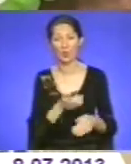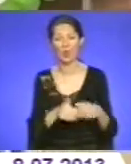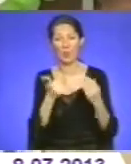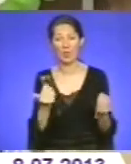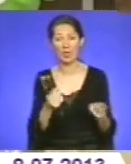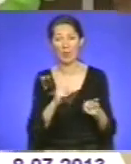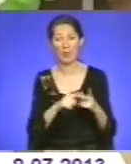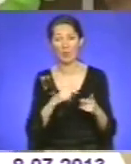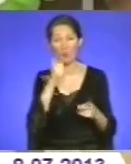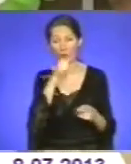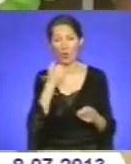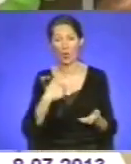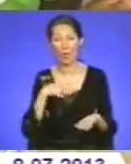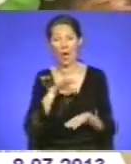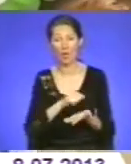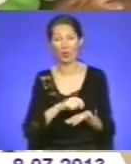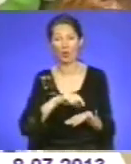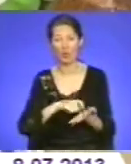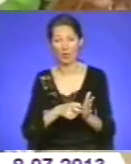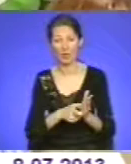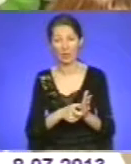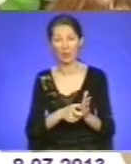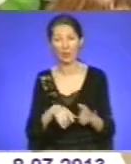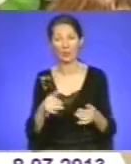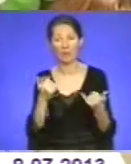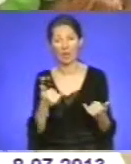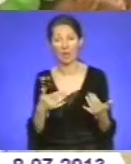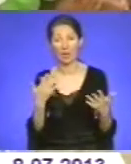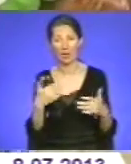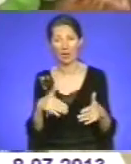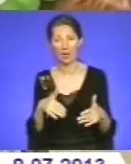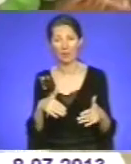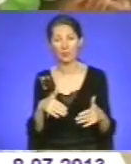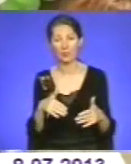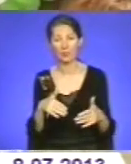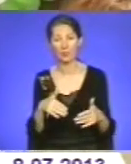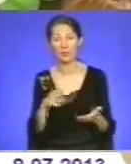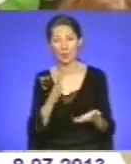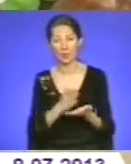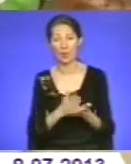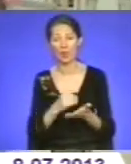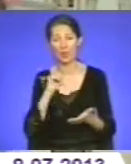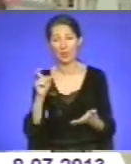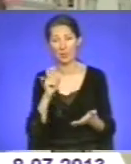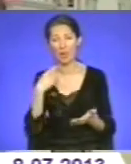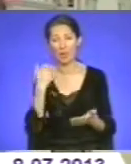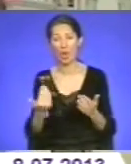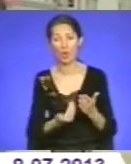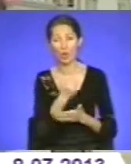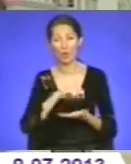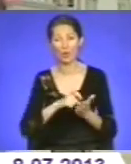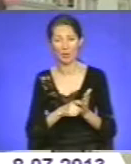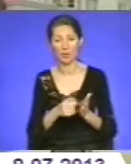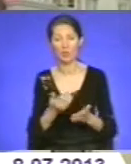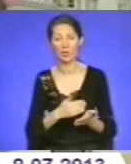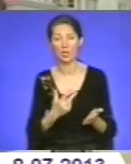півтора року ми здавали квартиру. Зараз вже стали власниками нової квартири. За останні три роки